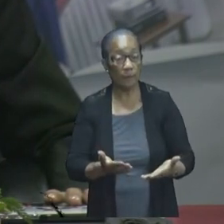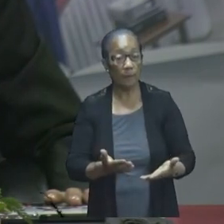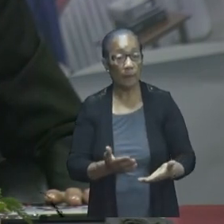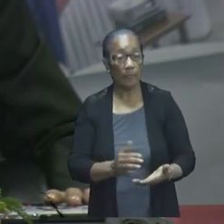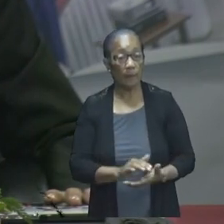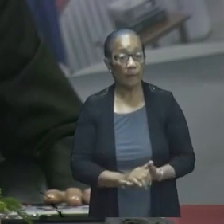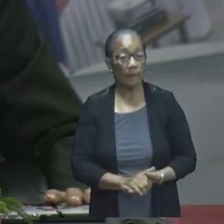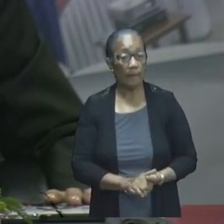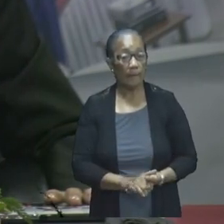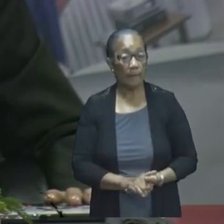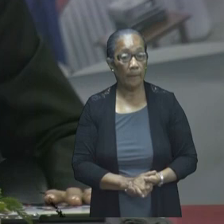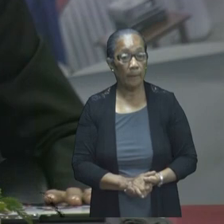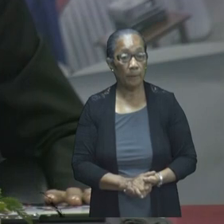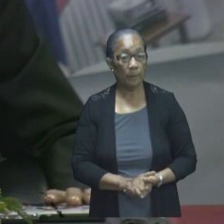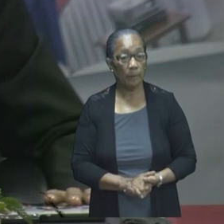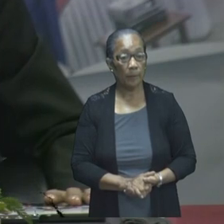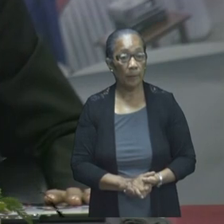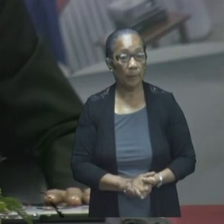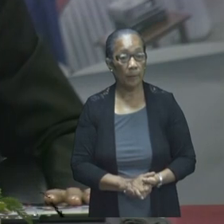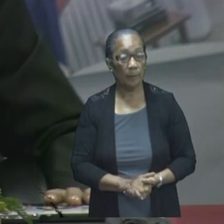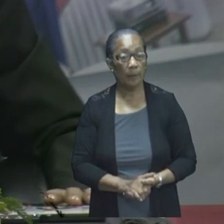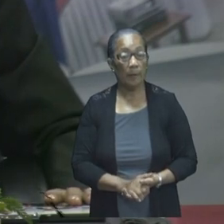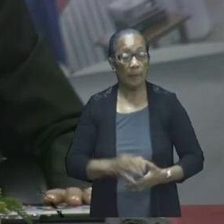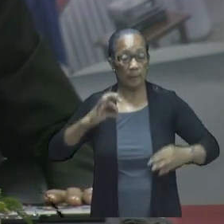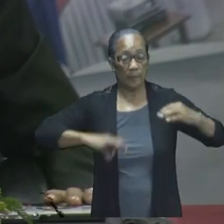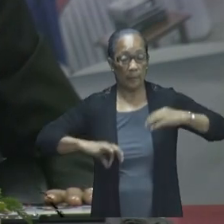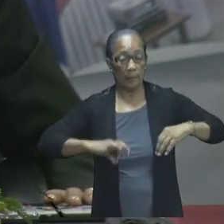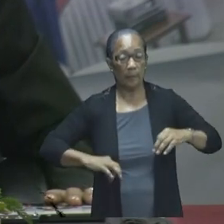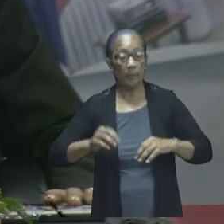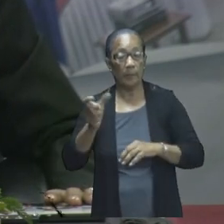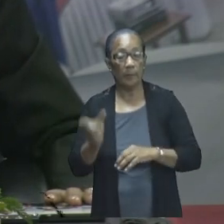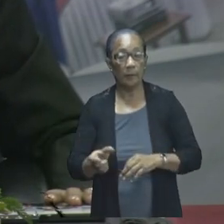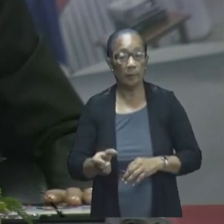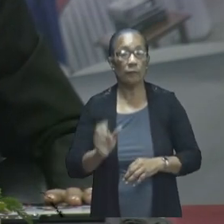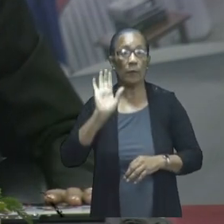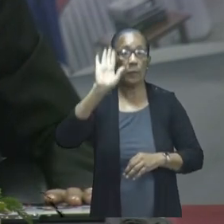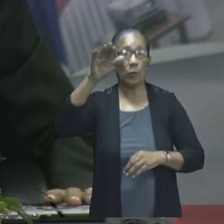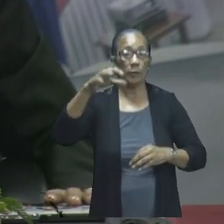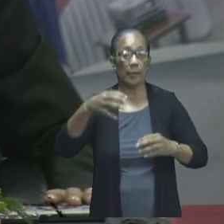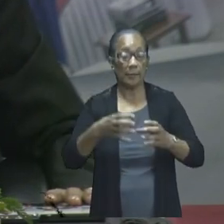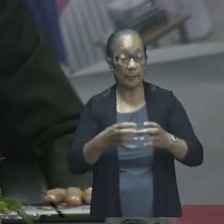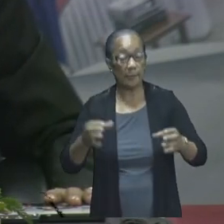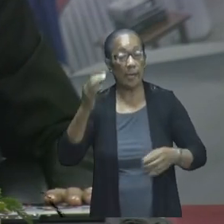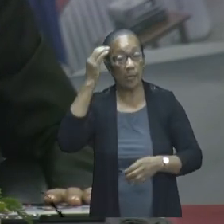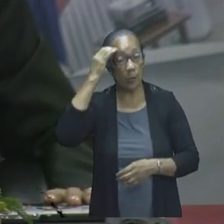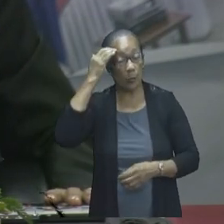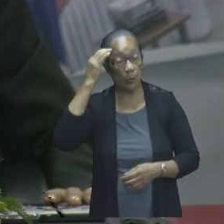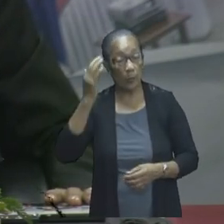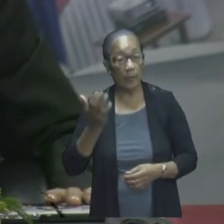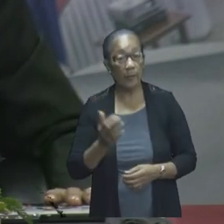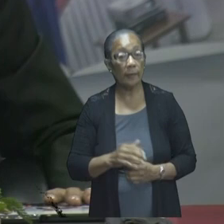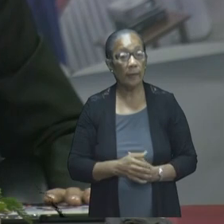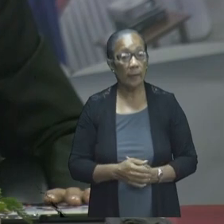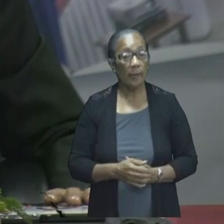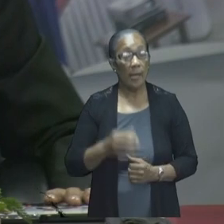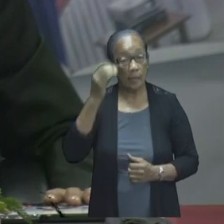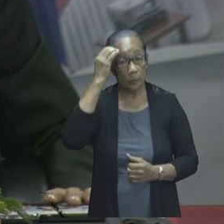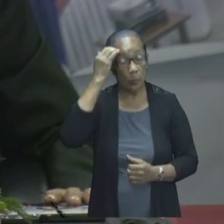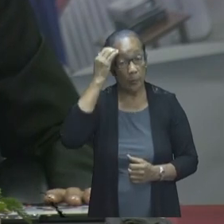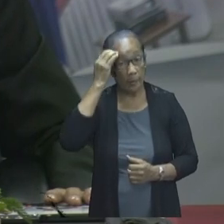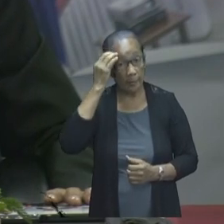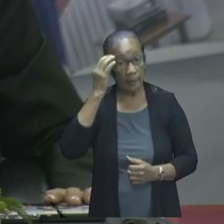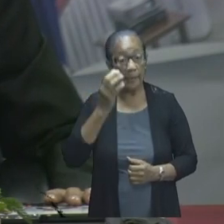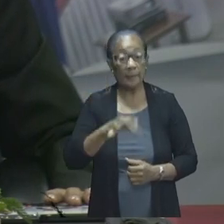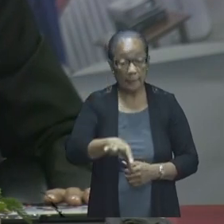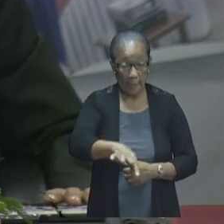plaats die namen zijn maal b minister biebers hebben allemaal aan tot gaat dat ze ieder geval door die screenen heen zijn en ze hebben nu goedkeuren ga dit zo